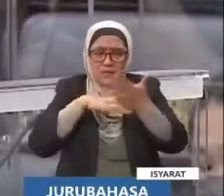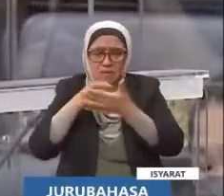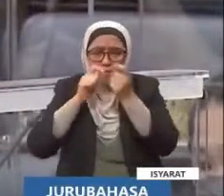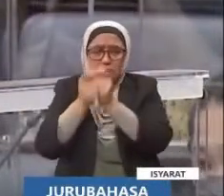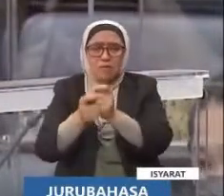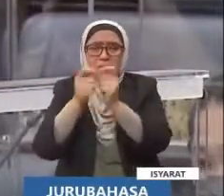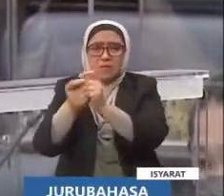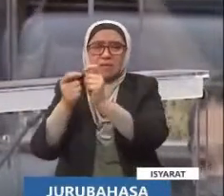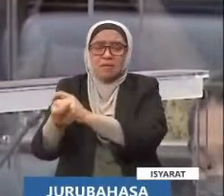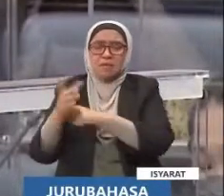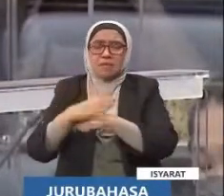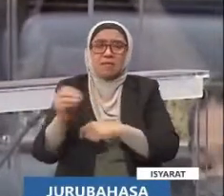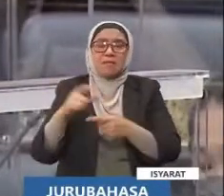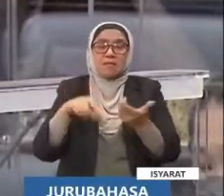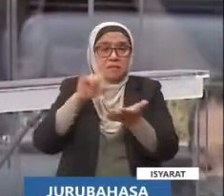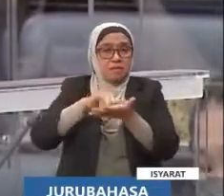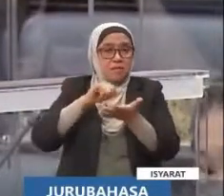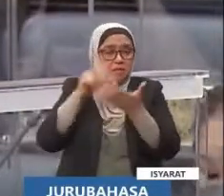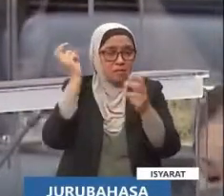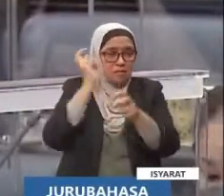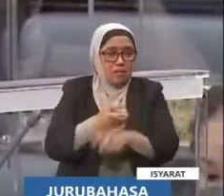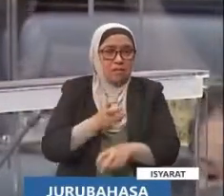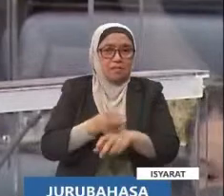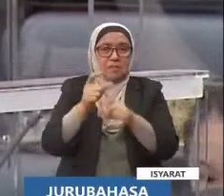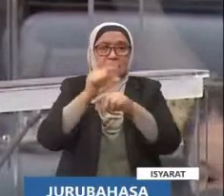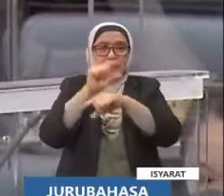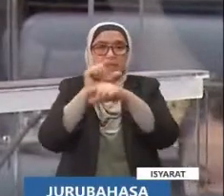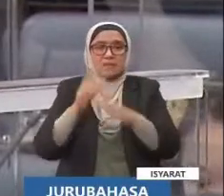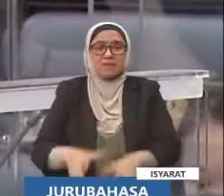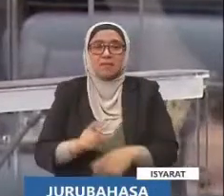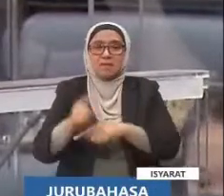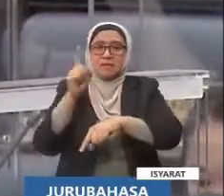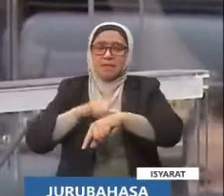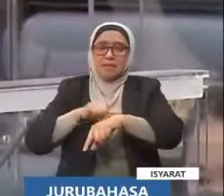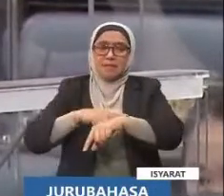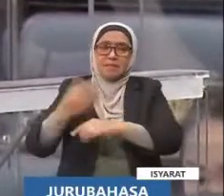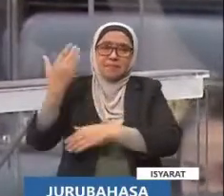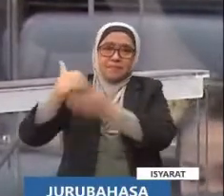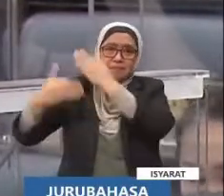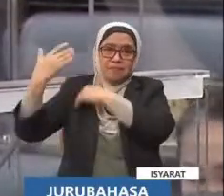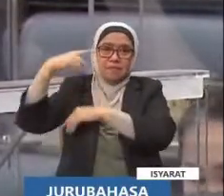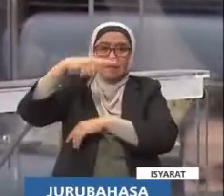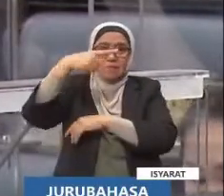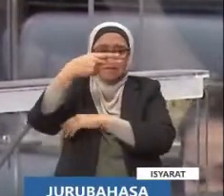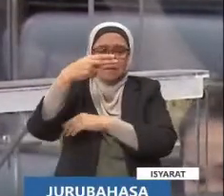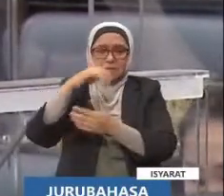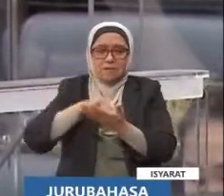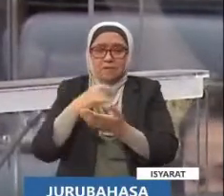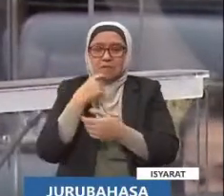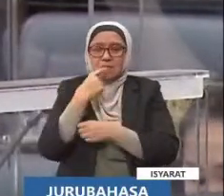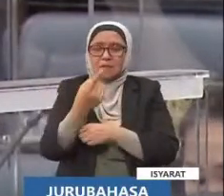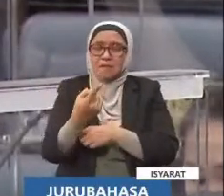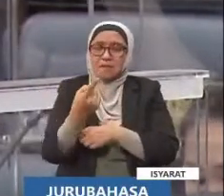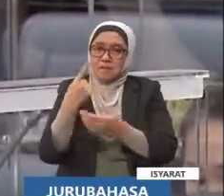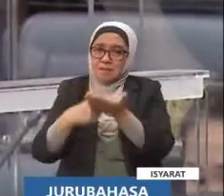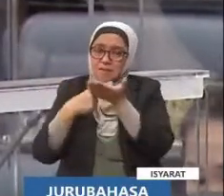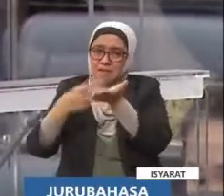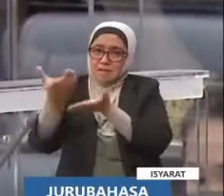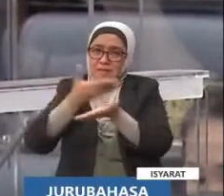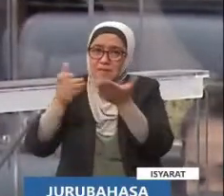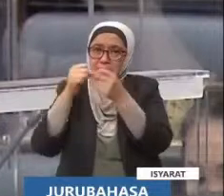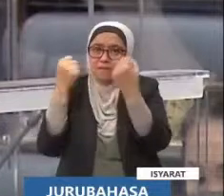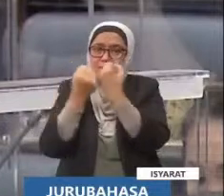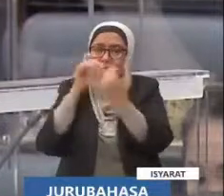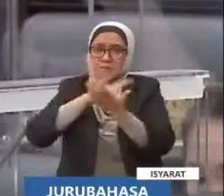bersamaan pihak bawah yang bahwa much Seremban beliau telah berunding dengan seekor penerbangan Adobe tiket khas dengan